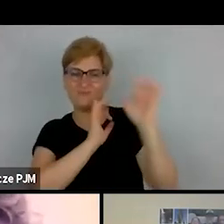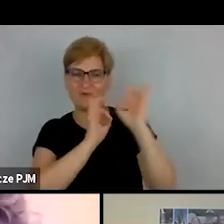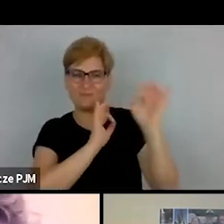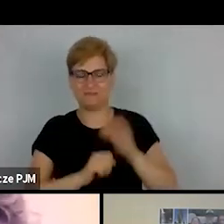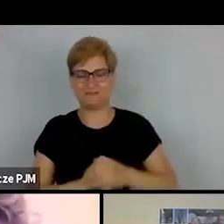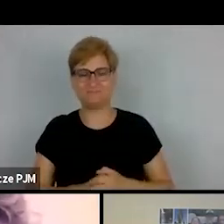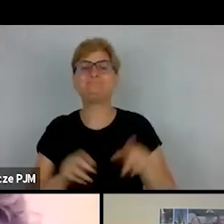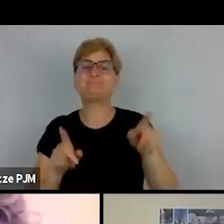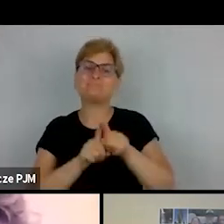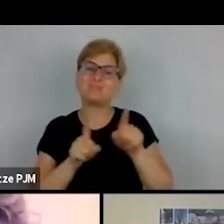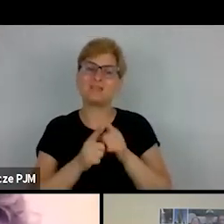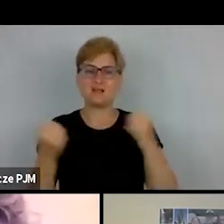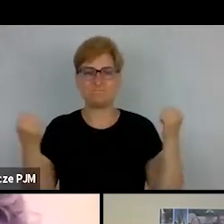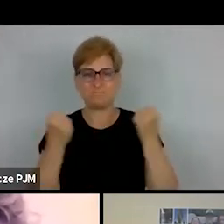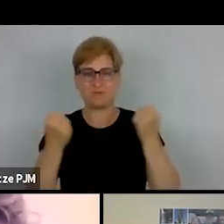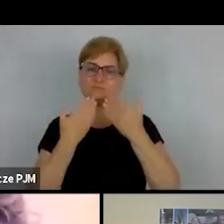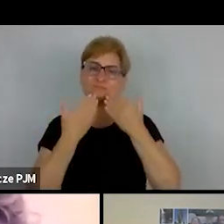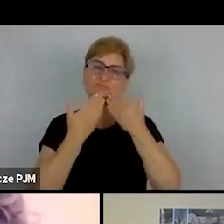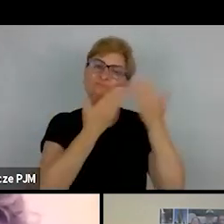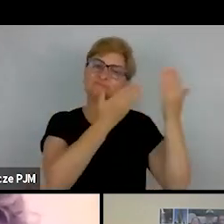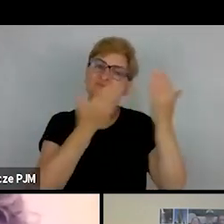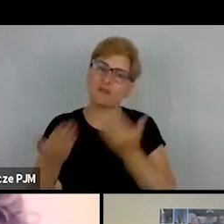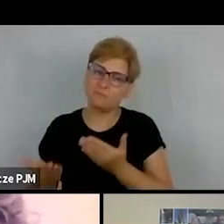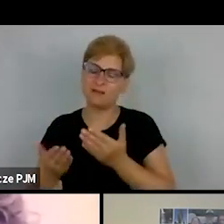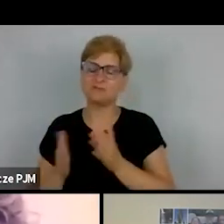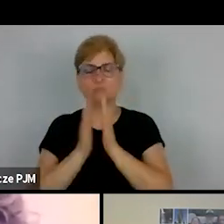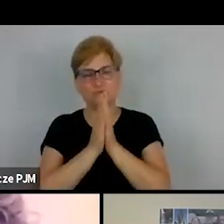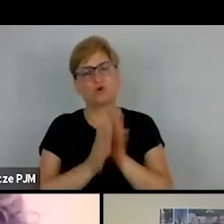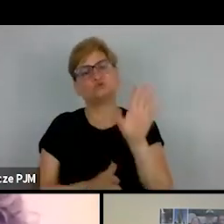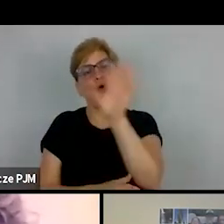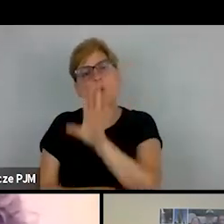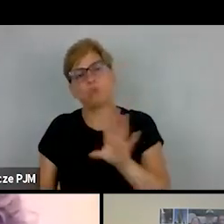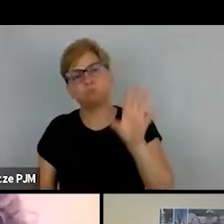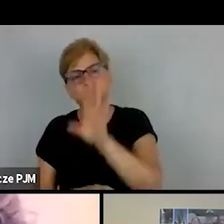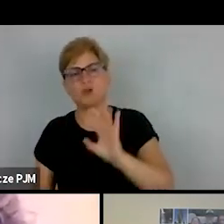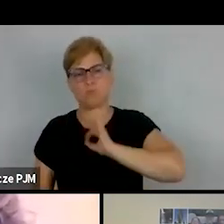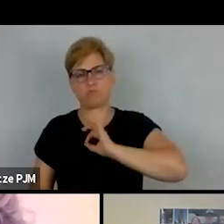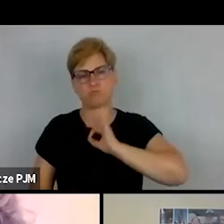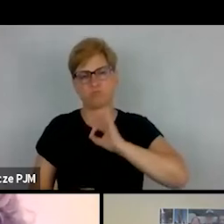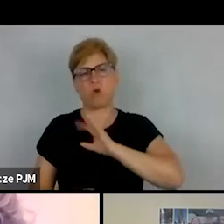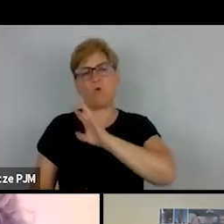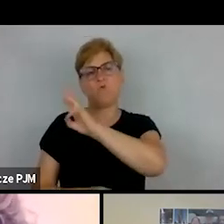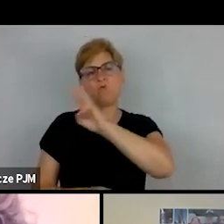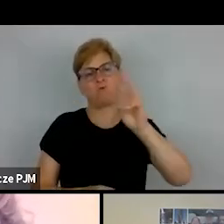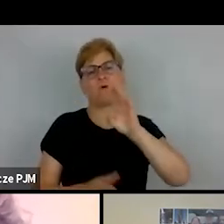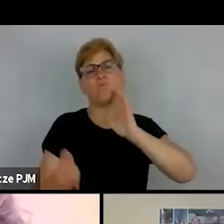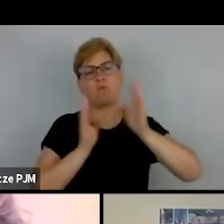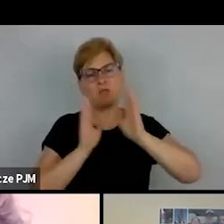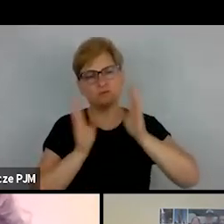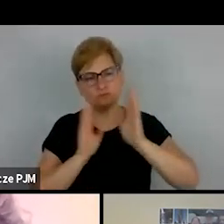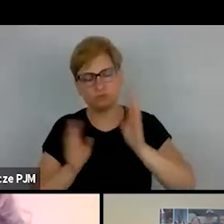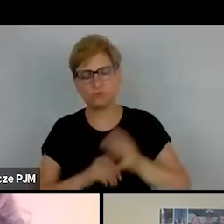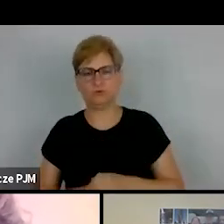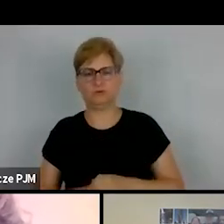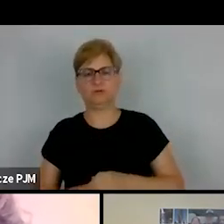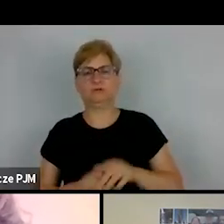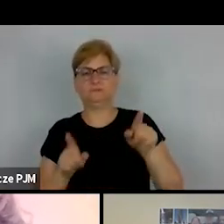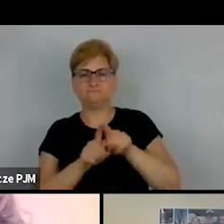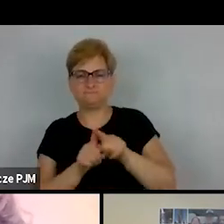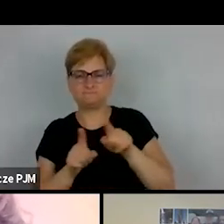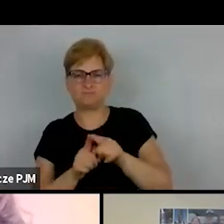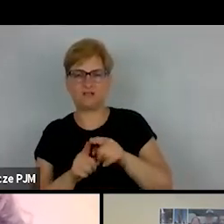I również zapraszam Państwa do obserwowania naszej strony na Facebooku, Fundacja